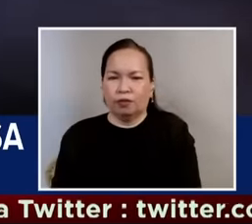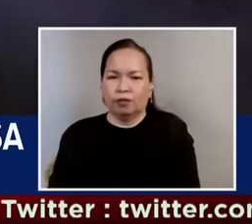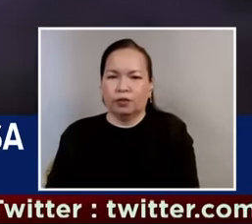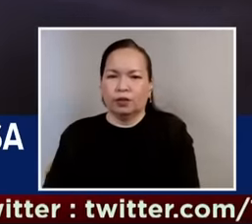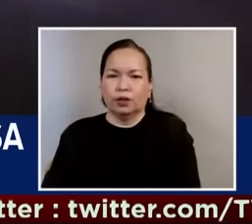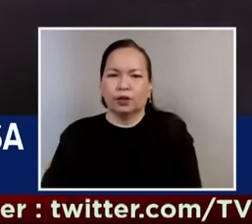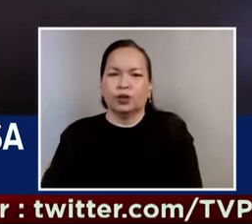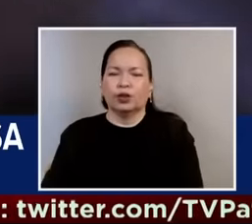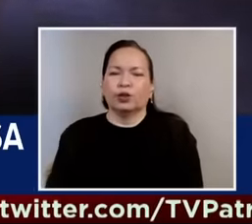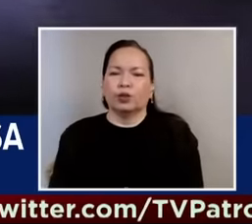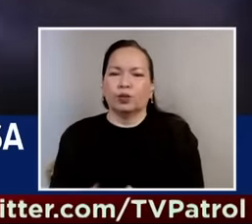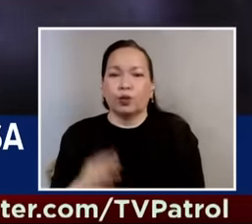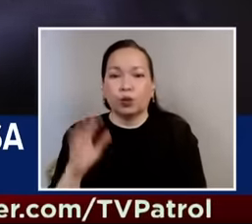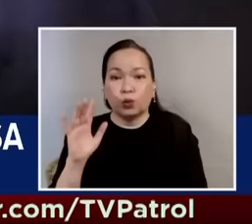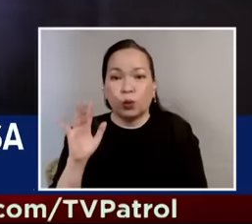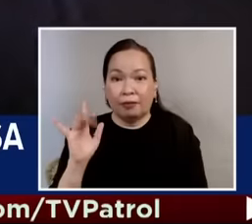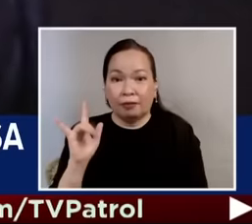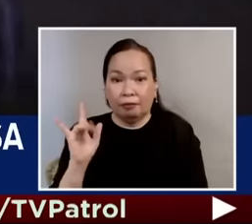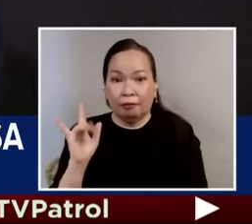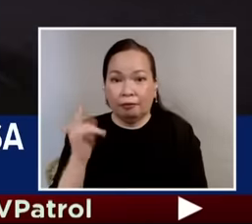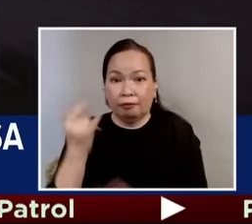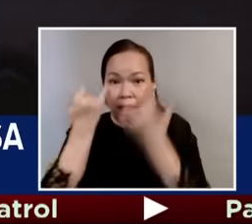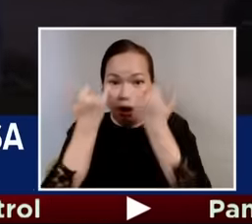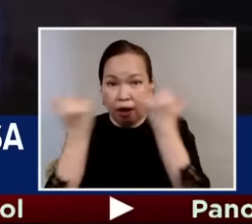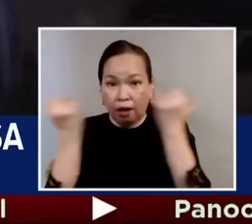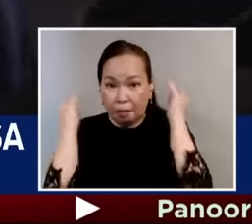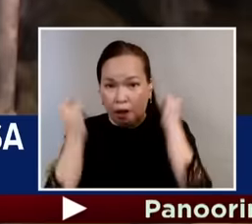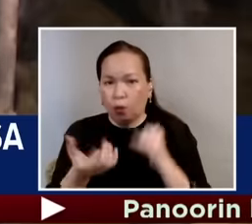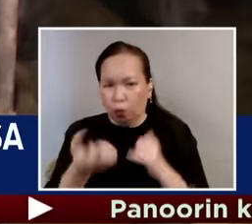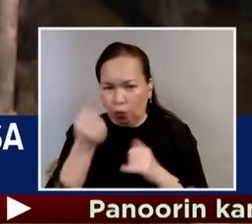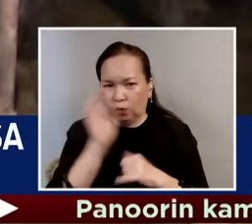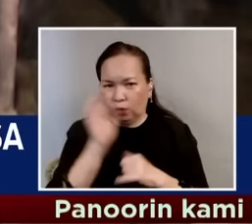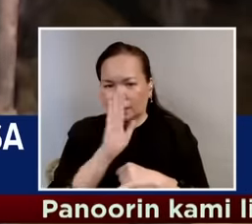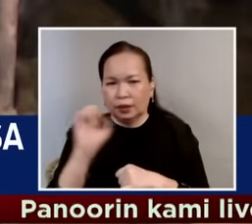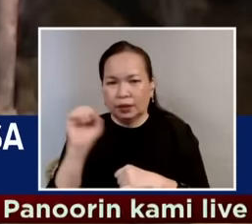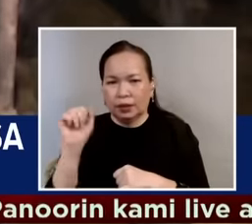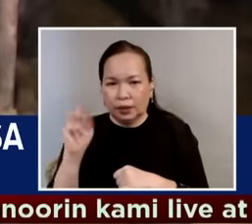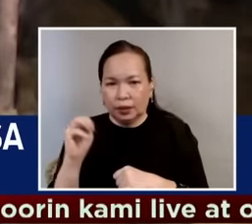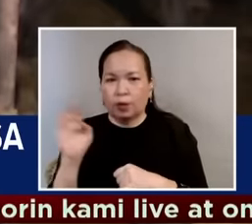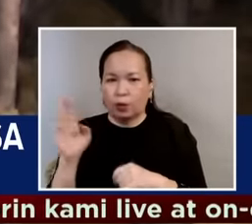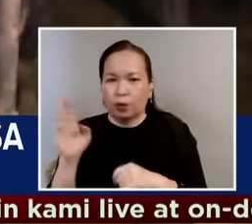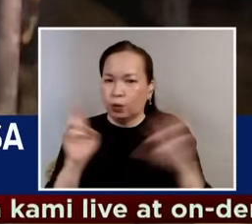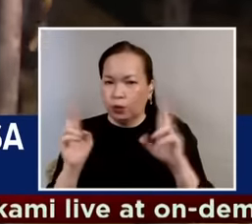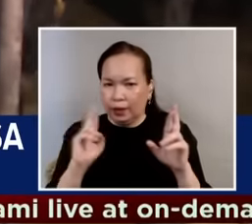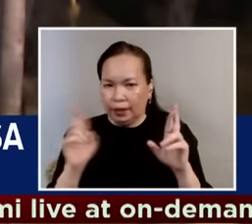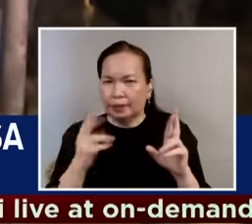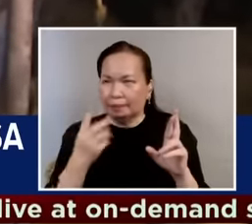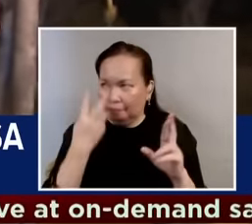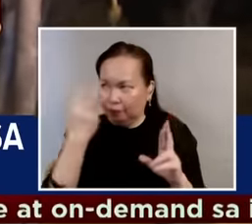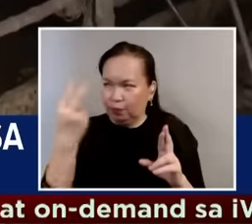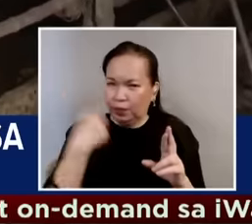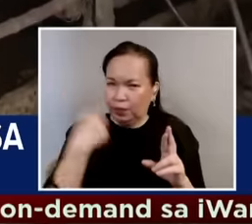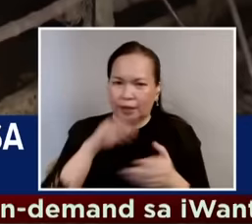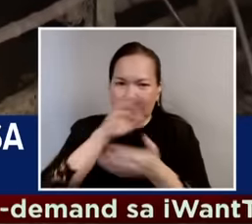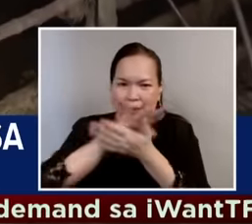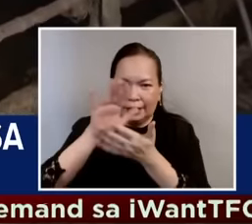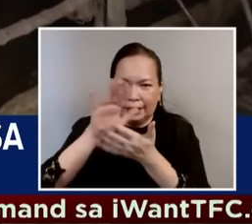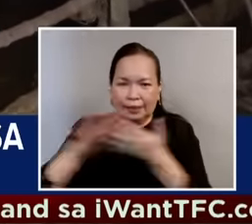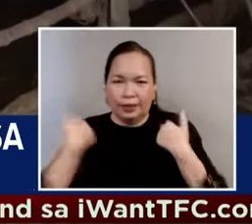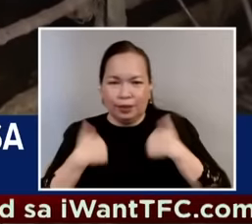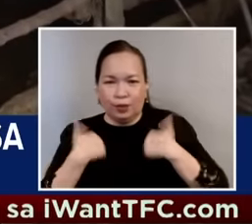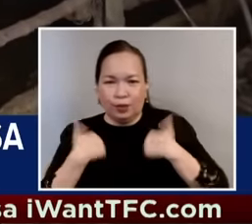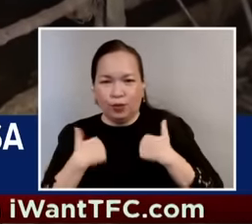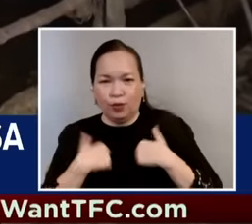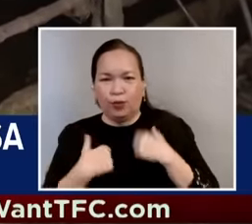25 mga kalabaw ang pagmamay-ari ni Samuel. Ngayon po, umpisa na po natin na linisin sila, paliguan.